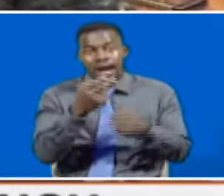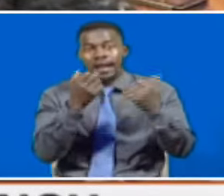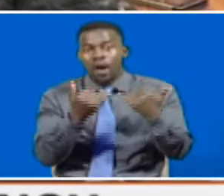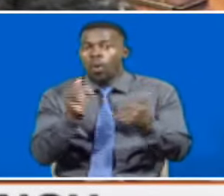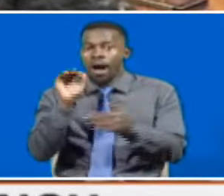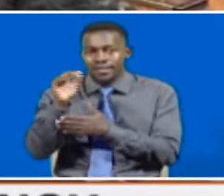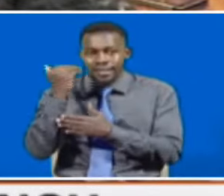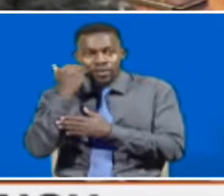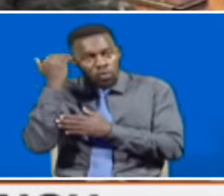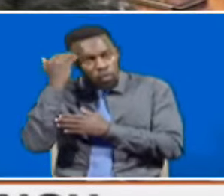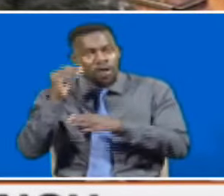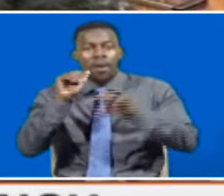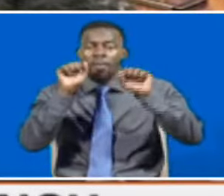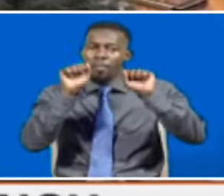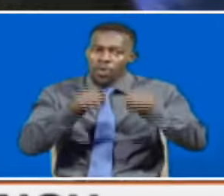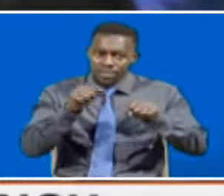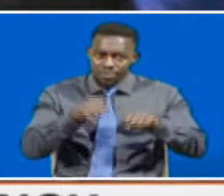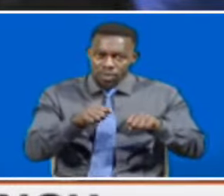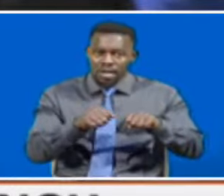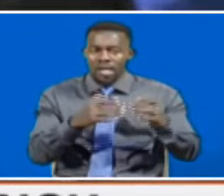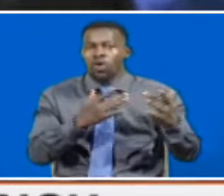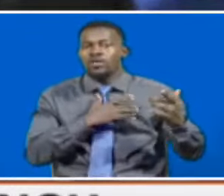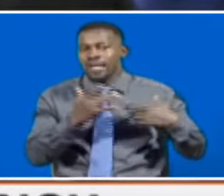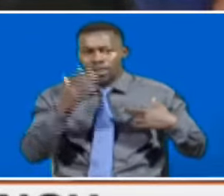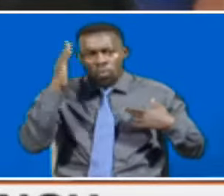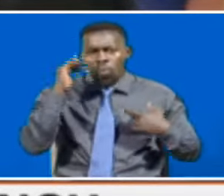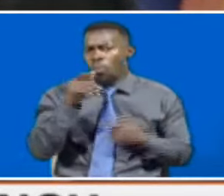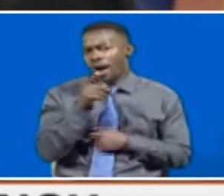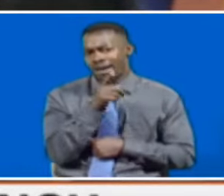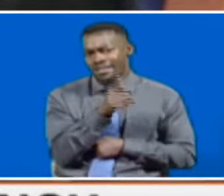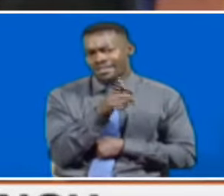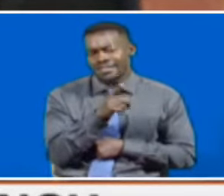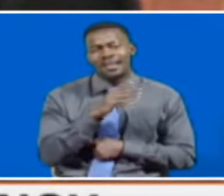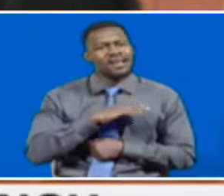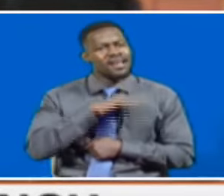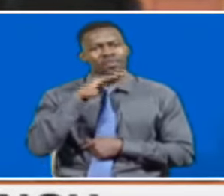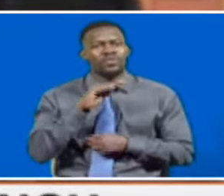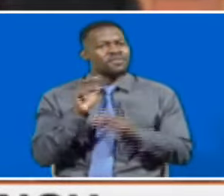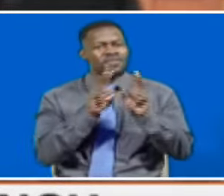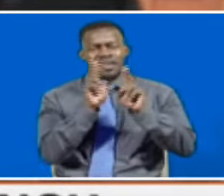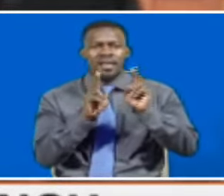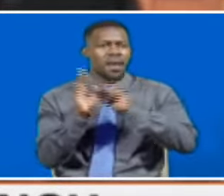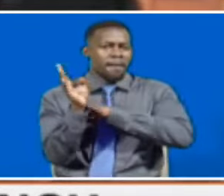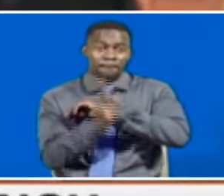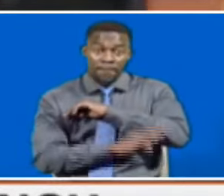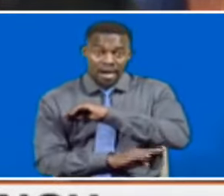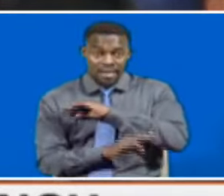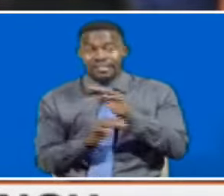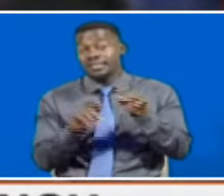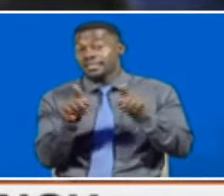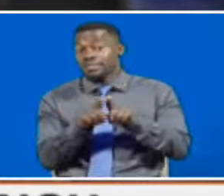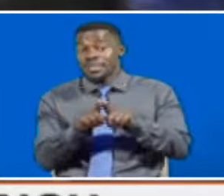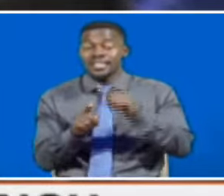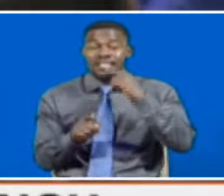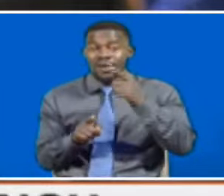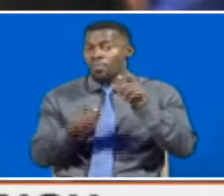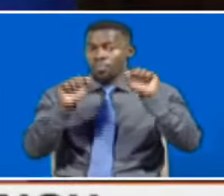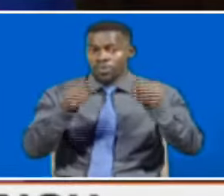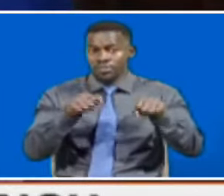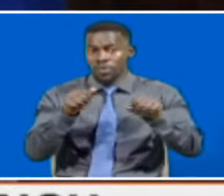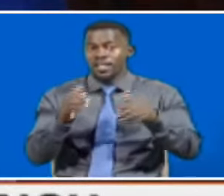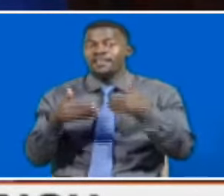jinsi mpenda wao alivyouawa kinyama kwenye hukumu ya Joey Irungu, ikipendekeza ahukumiwe